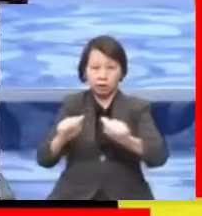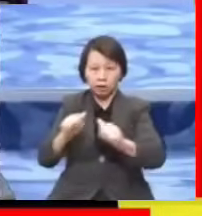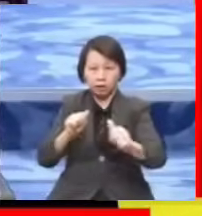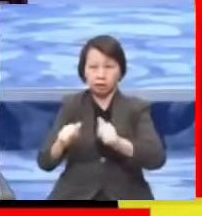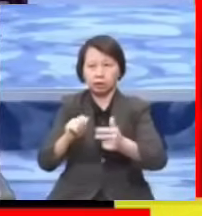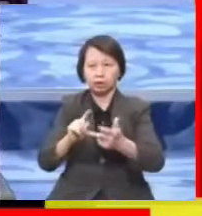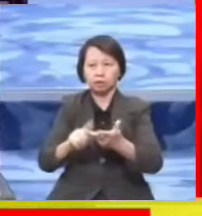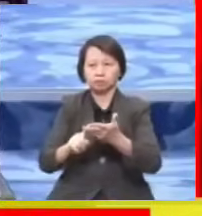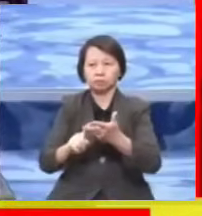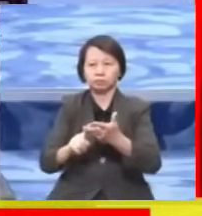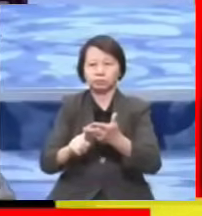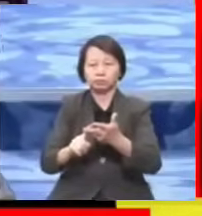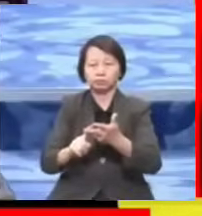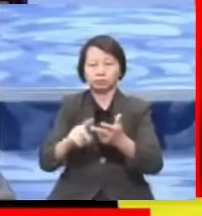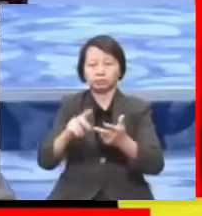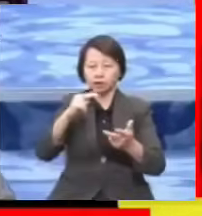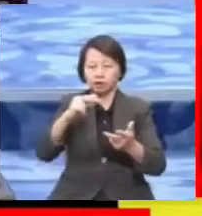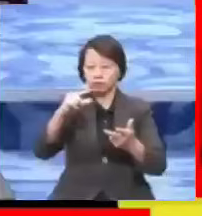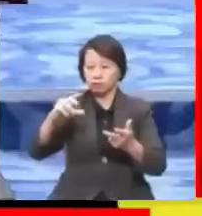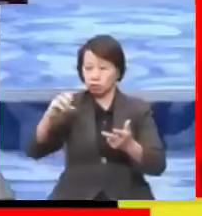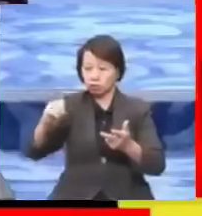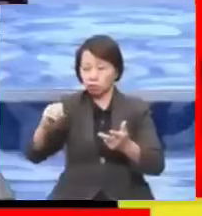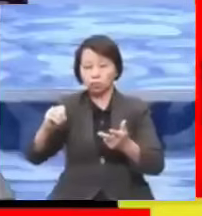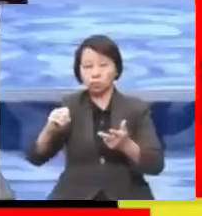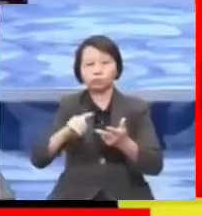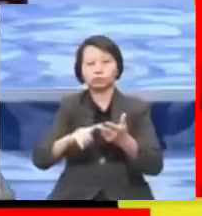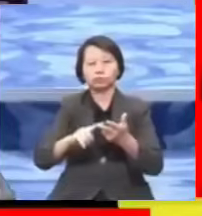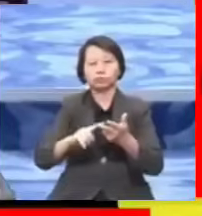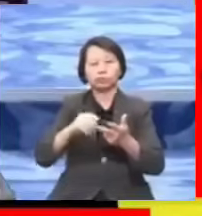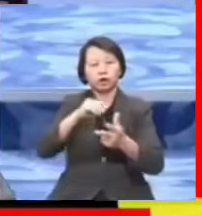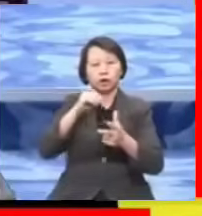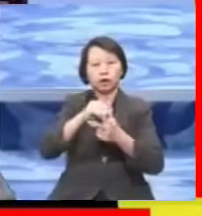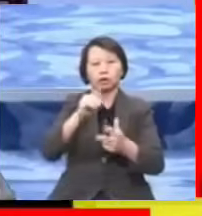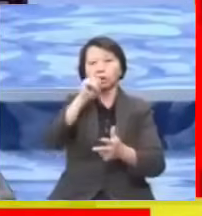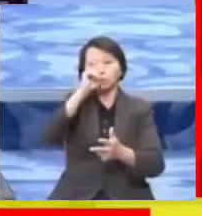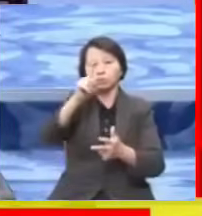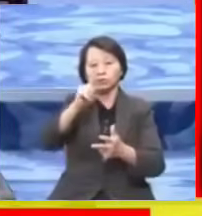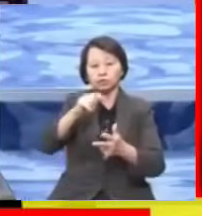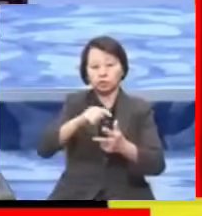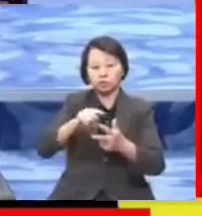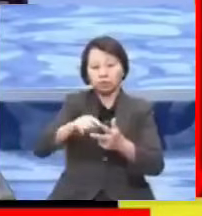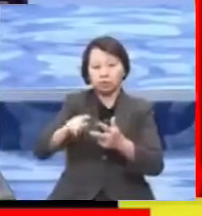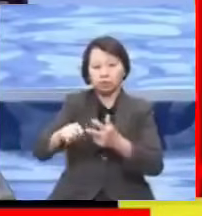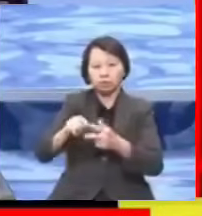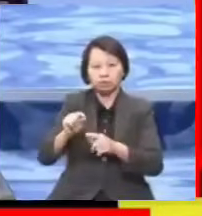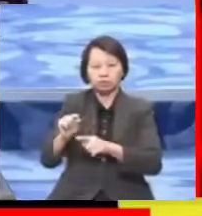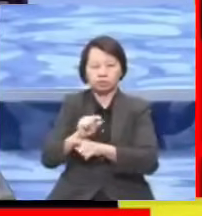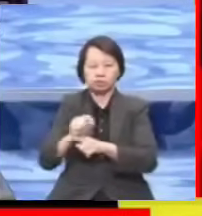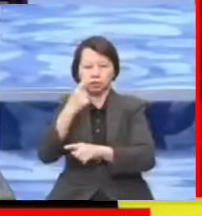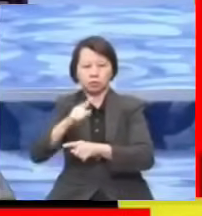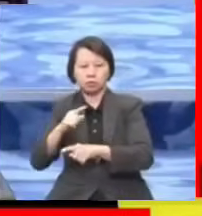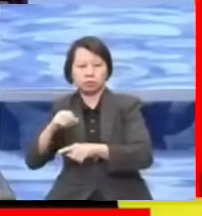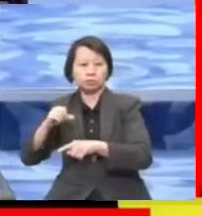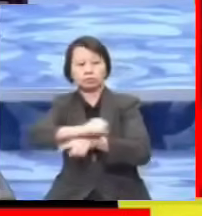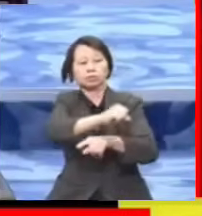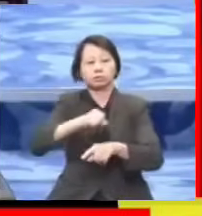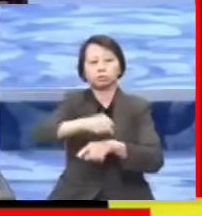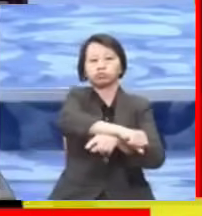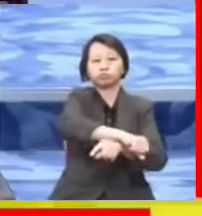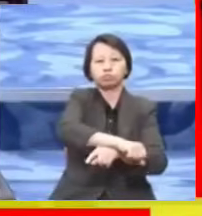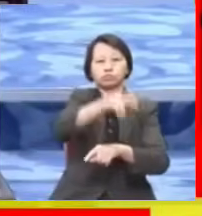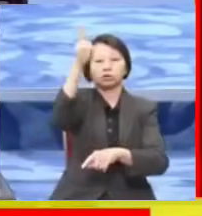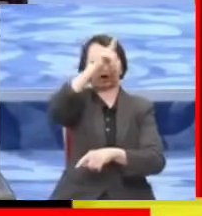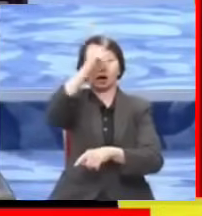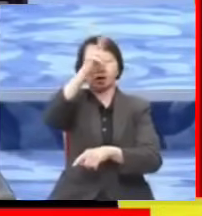kegiatan-kegiatan NGO atau civil society akan tentu diperalatkan untuk menyerang tindakan kita.